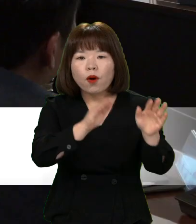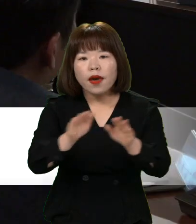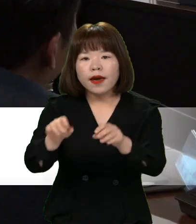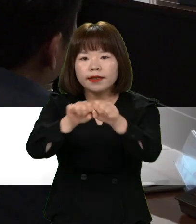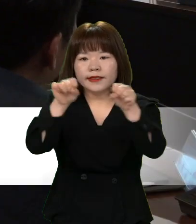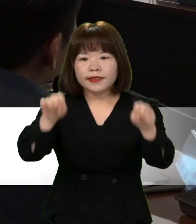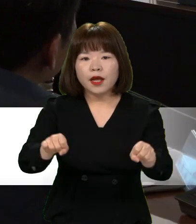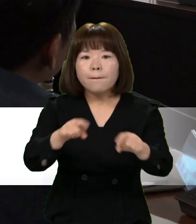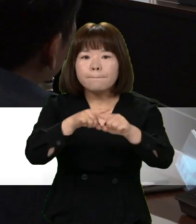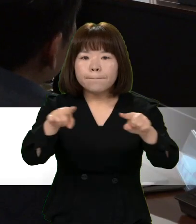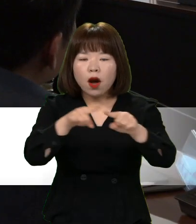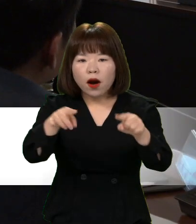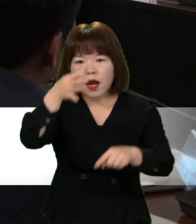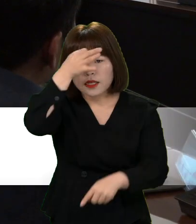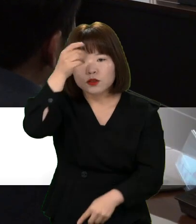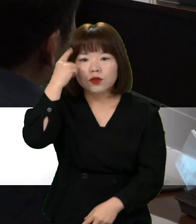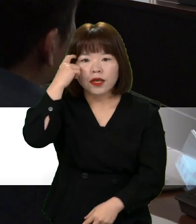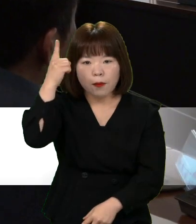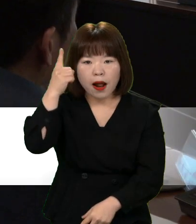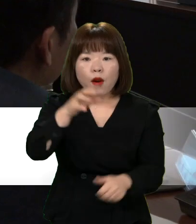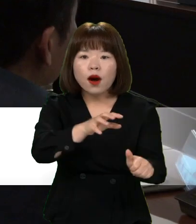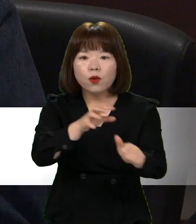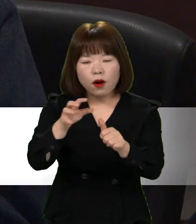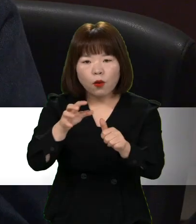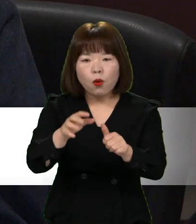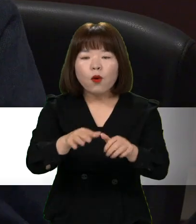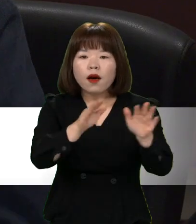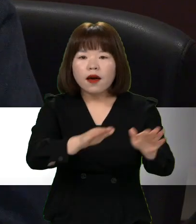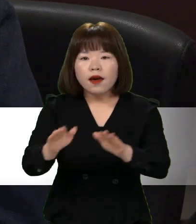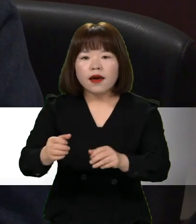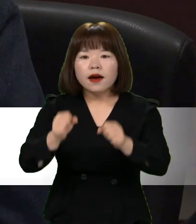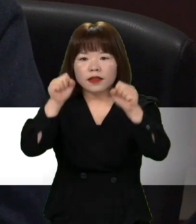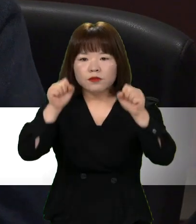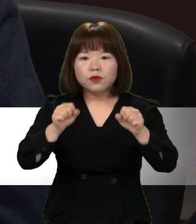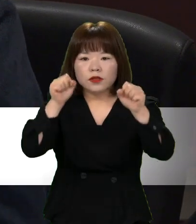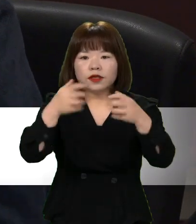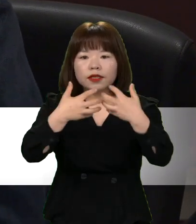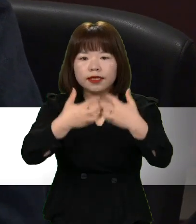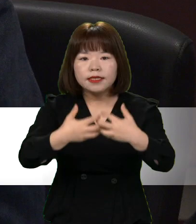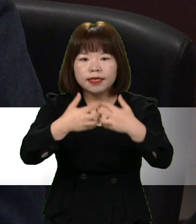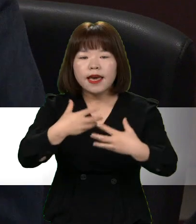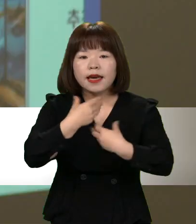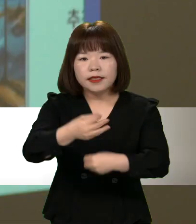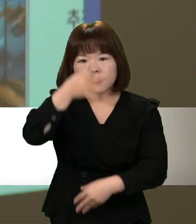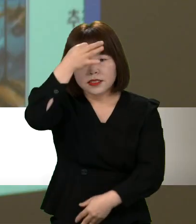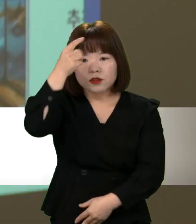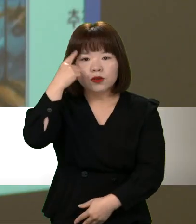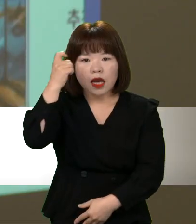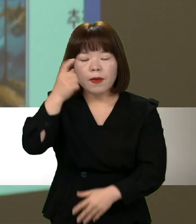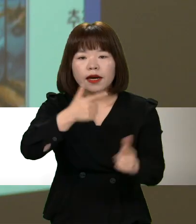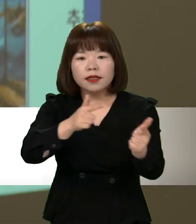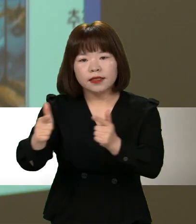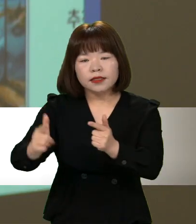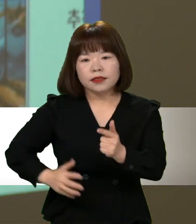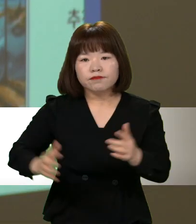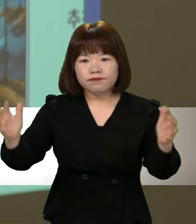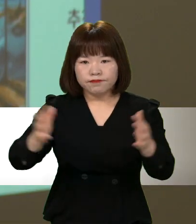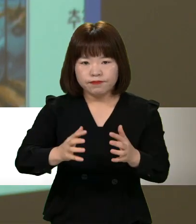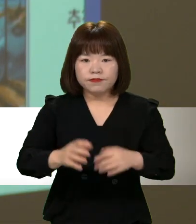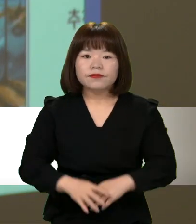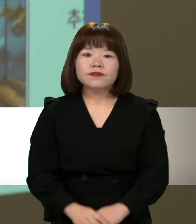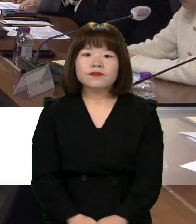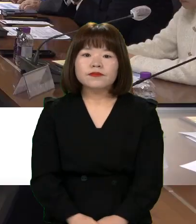해양 무인 시스템 실증 시험 평가 기술 개발 및 활용 해양 레저 장비 안전 기술 개발 및 활용 등에